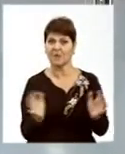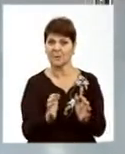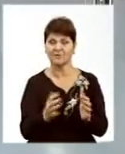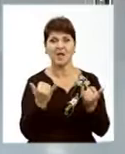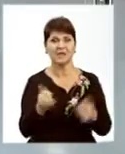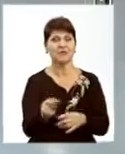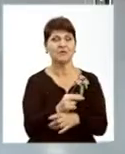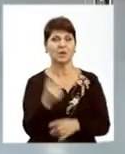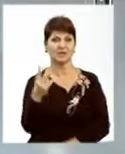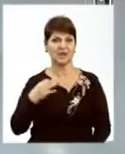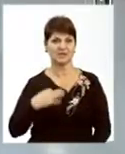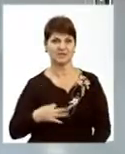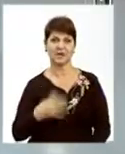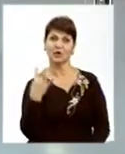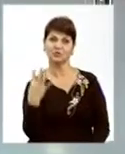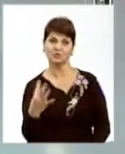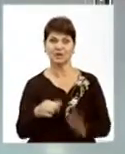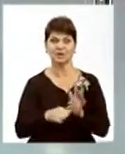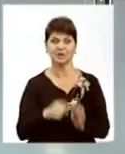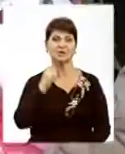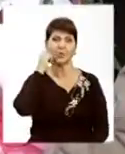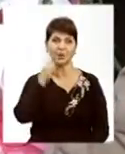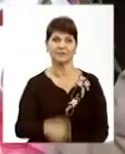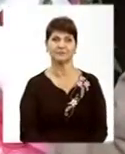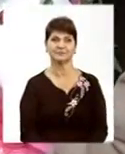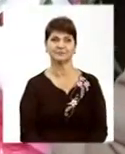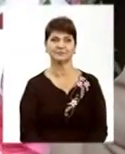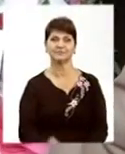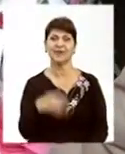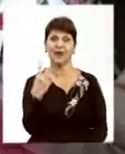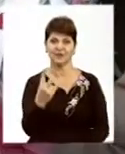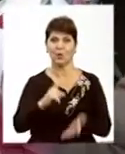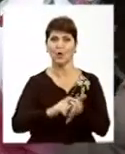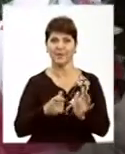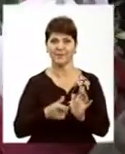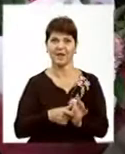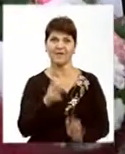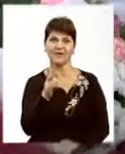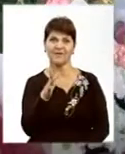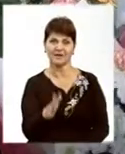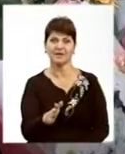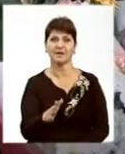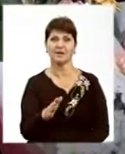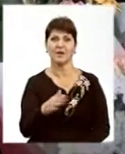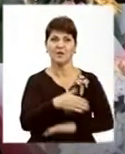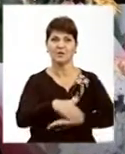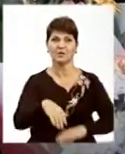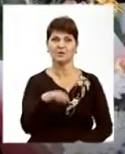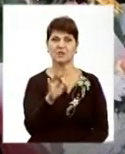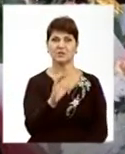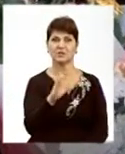нині виховує двох синів – 4 і 6 років. Двохкімнатна квартира на Островського.